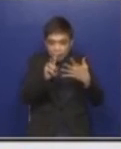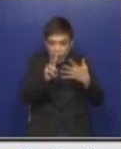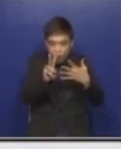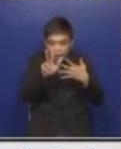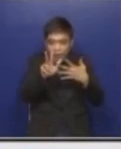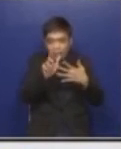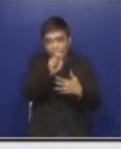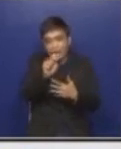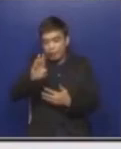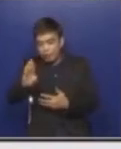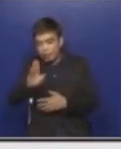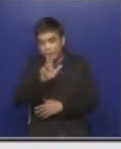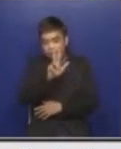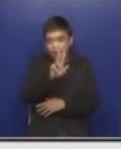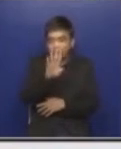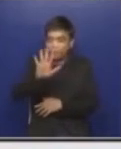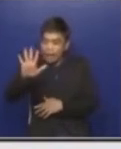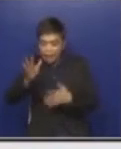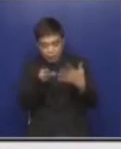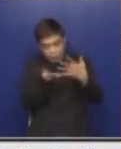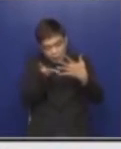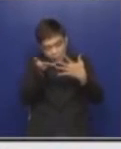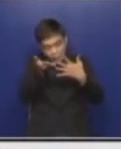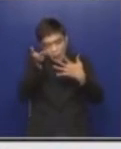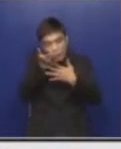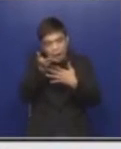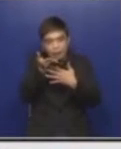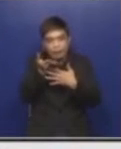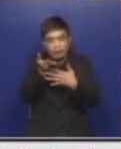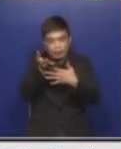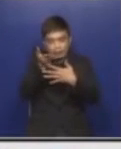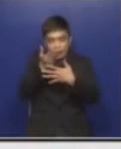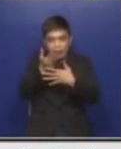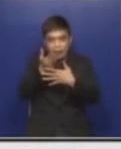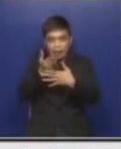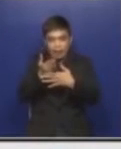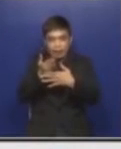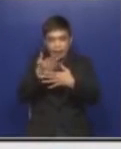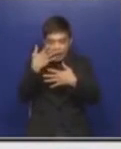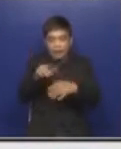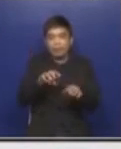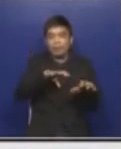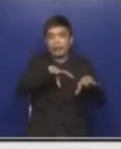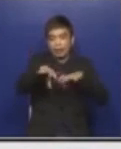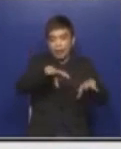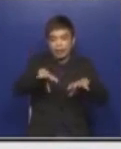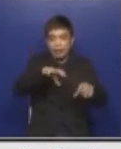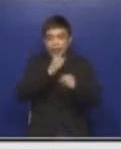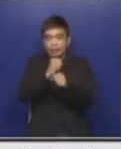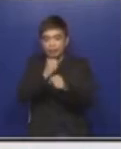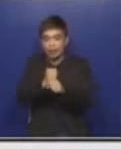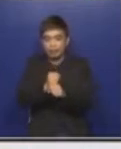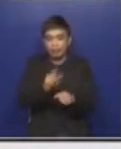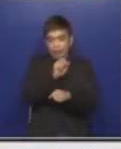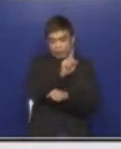ครับ3 4 53 4 5ขึ้นขบวนรถไฟขบวนที่1ที่2นะครับ